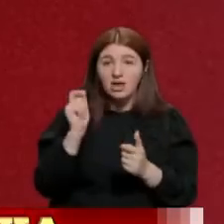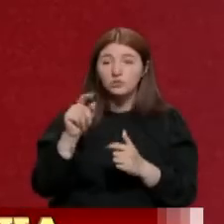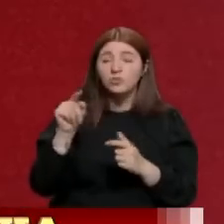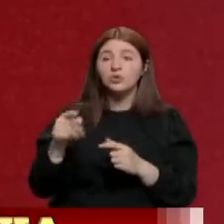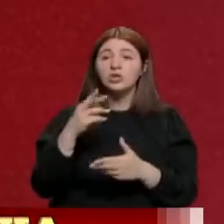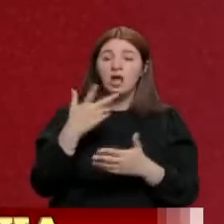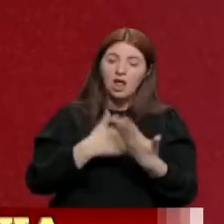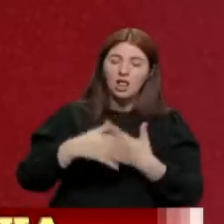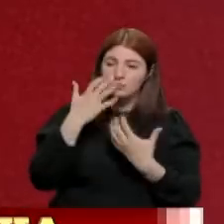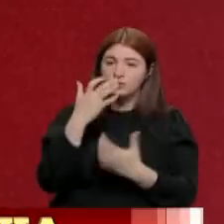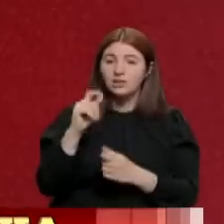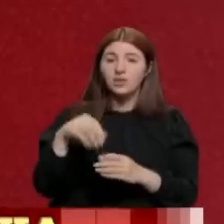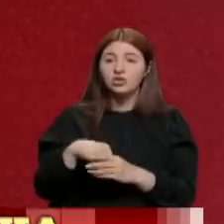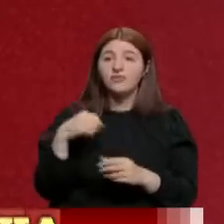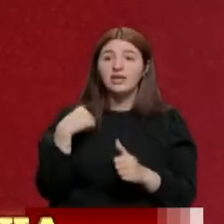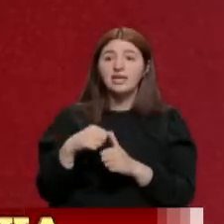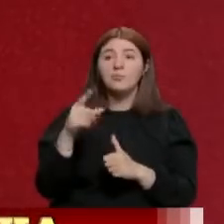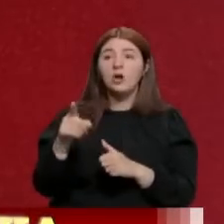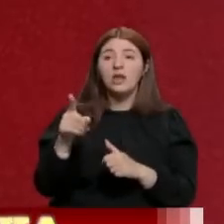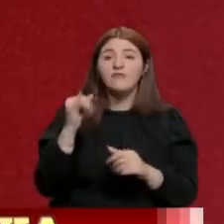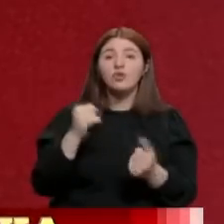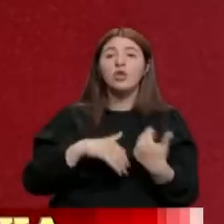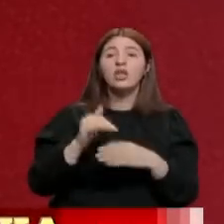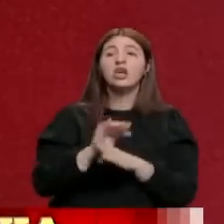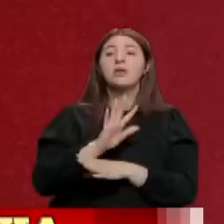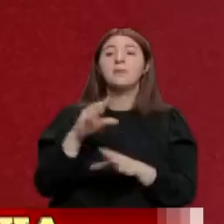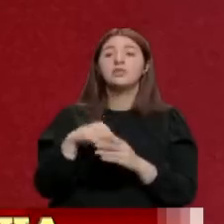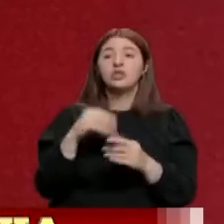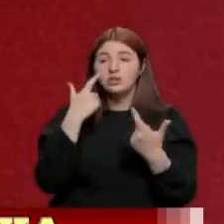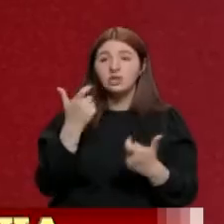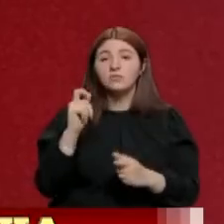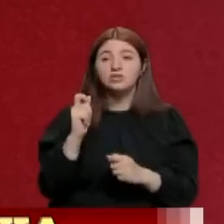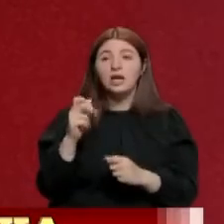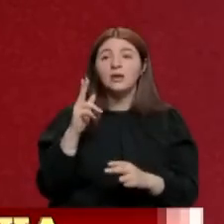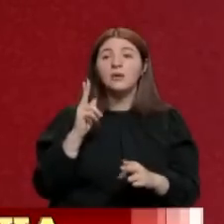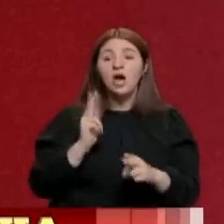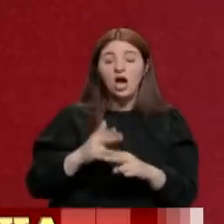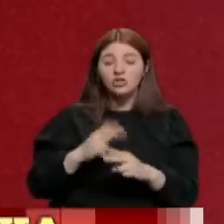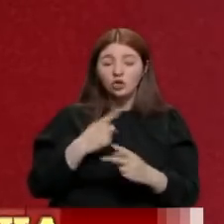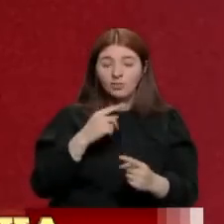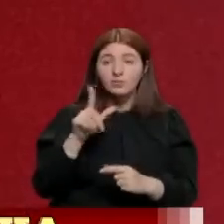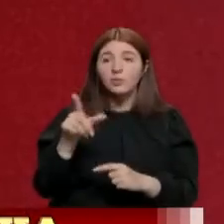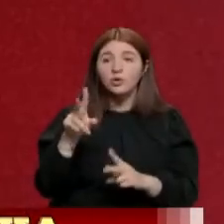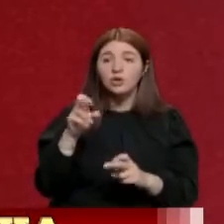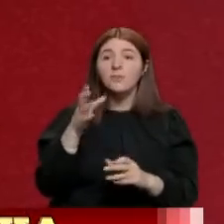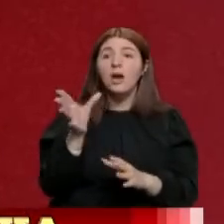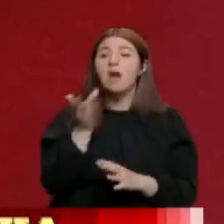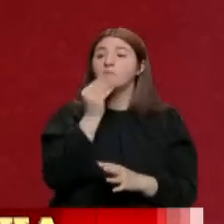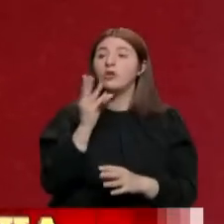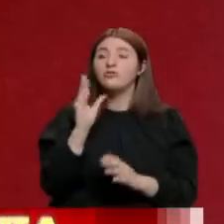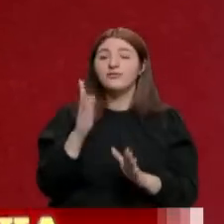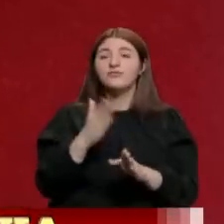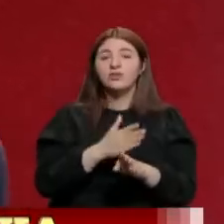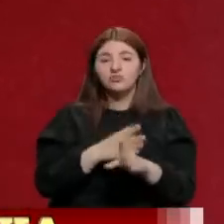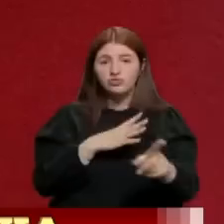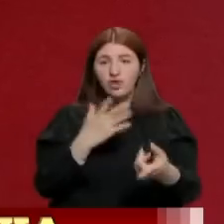Bu yaraları sarmak için ve yeniden böyle felaketler yaşamamak için alınacak tedbirleri behamaya konuşmamız lazım. Bu konuda birikime sahip pek çok yurttaşımız